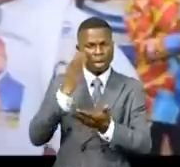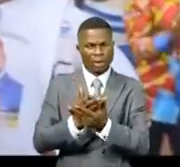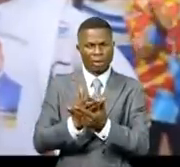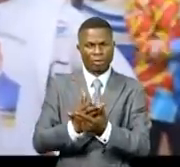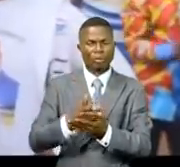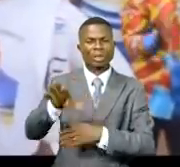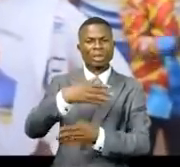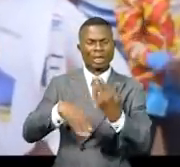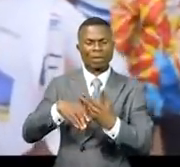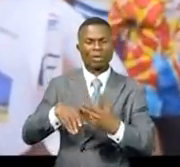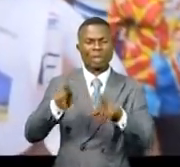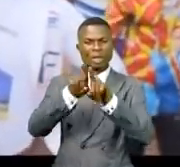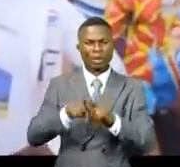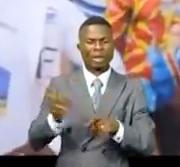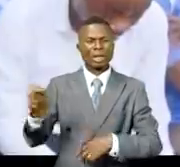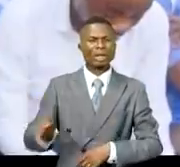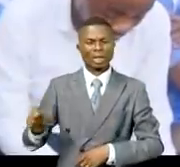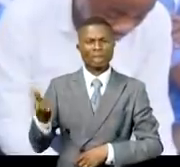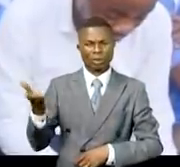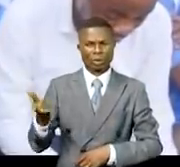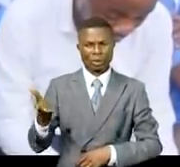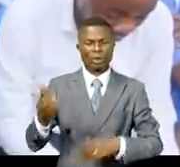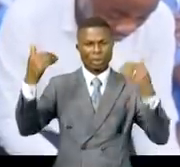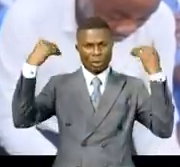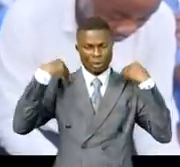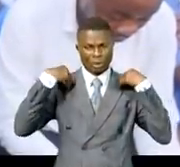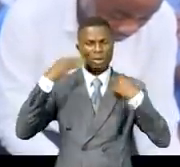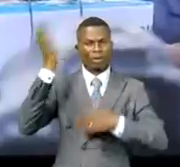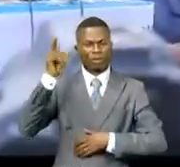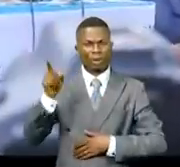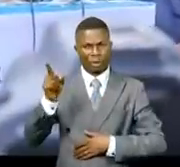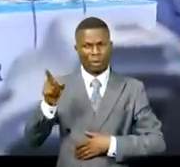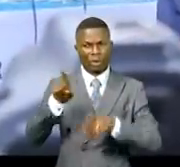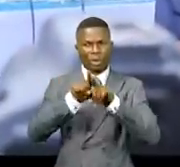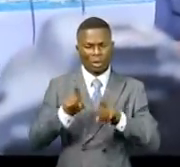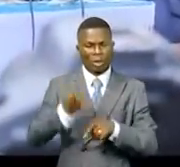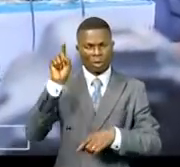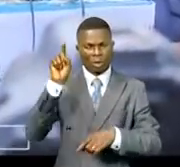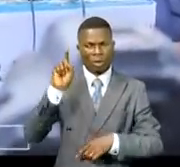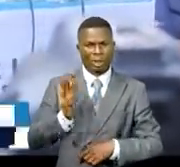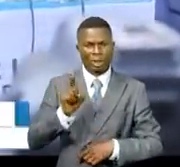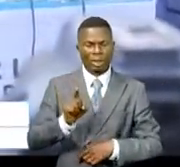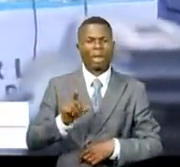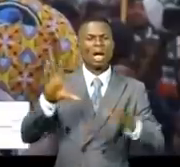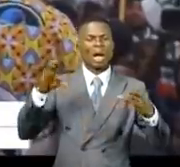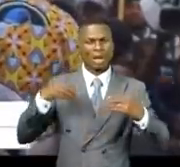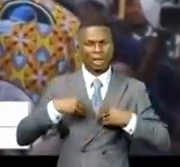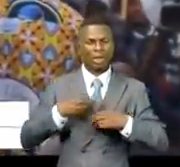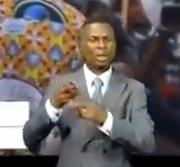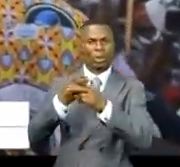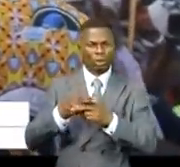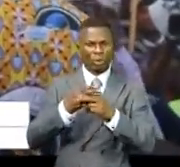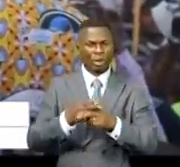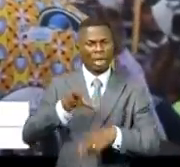actes inciviques dans ce territoire. Les autorités locales ont été obligées à prendre acte que la sécurité et